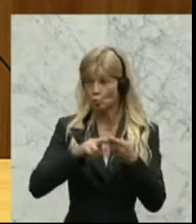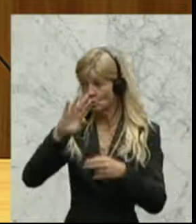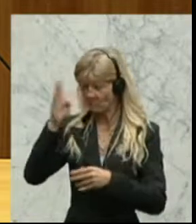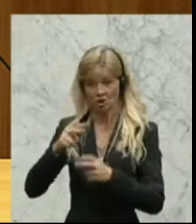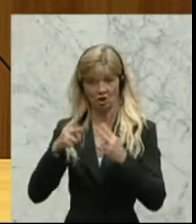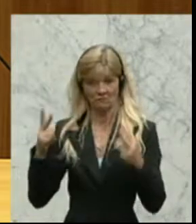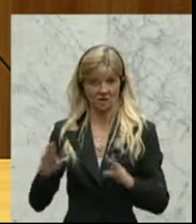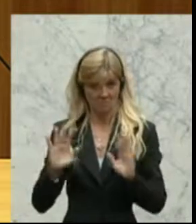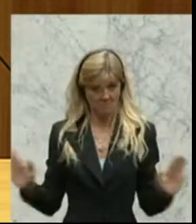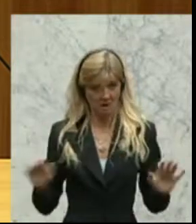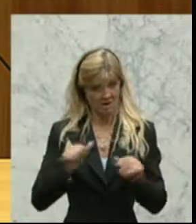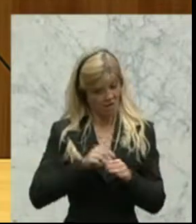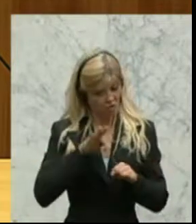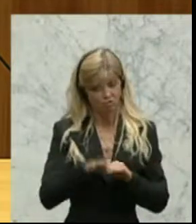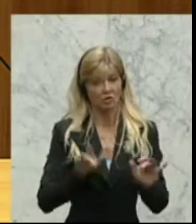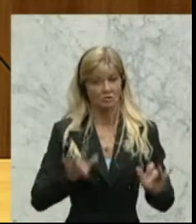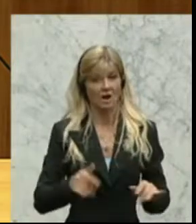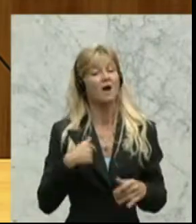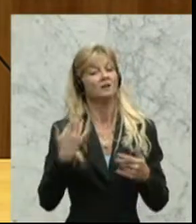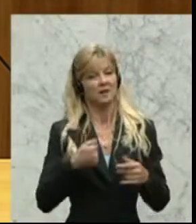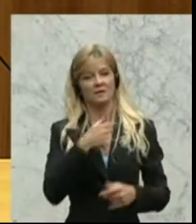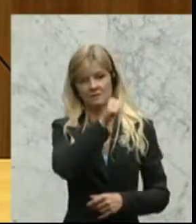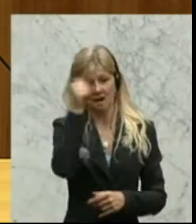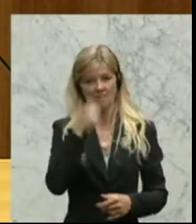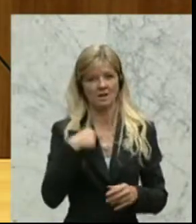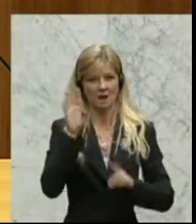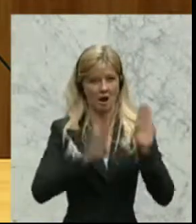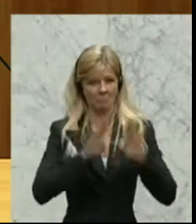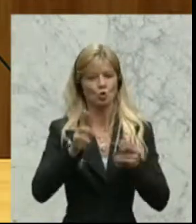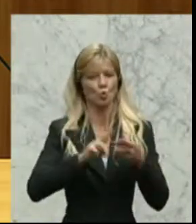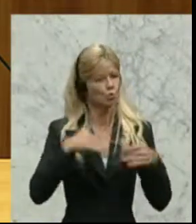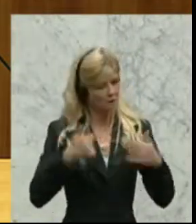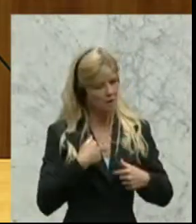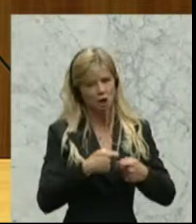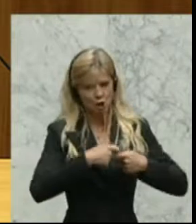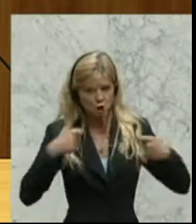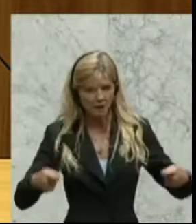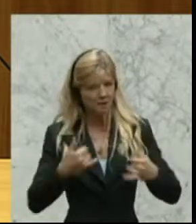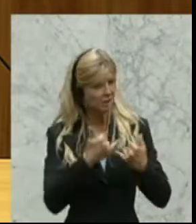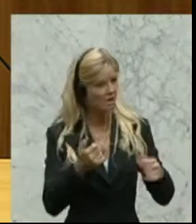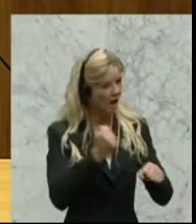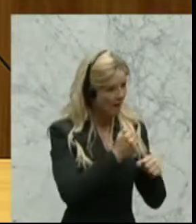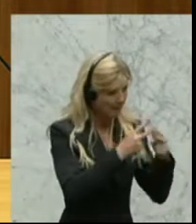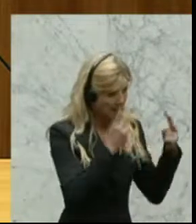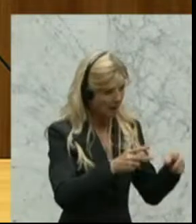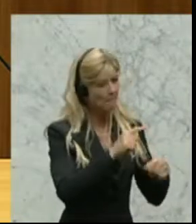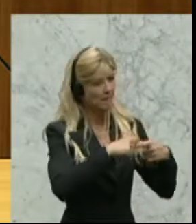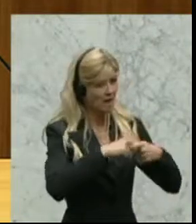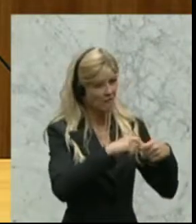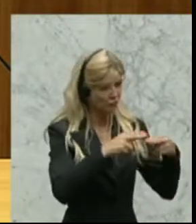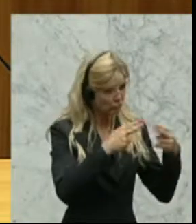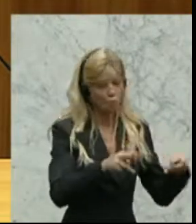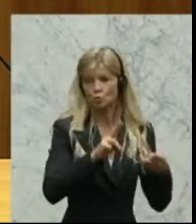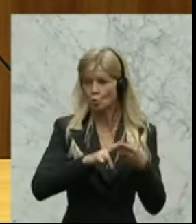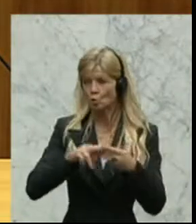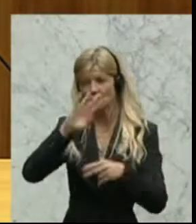wie die Arbeiterkämmerer, die Gewerkschaftsbündler und die Wirtschaftsbündler darauf reagieren. Und wenn Sie diesen Antrag ablehnen, dann zeigt das ganz klar der Bevölkerung